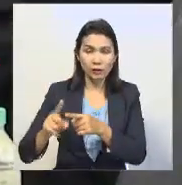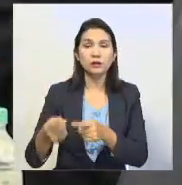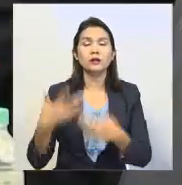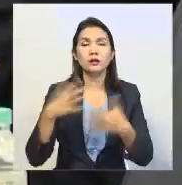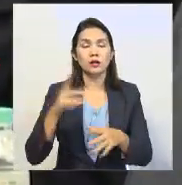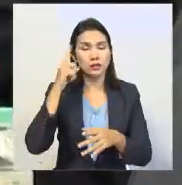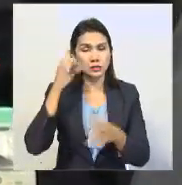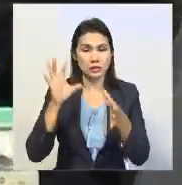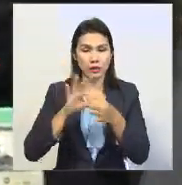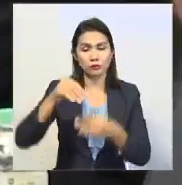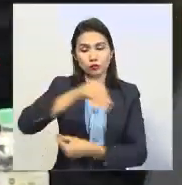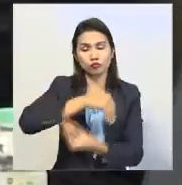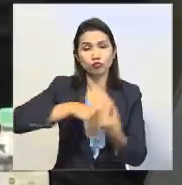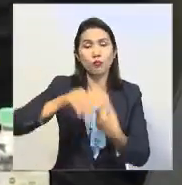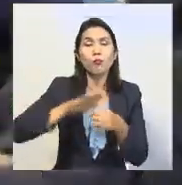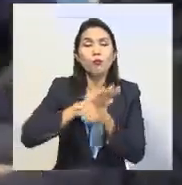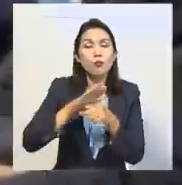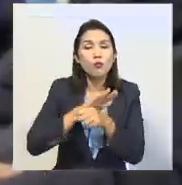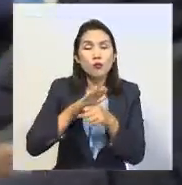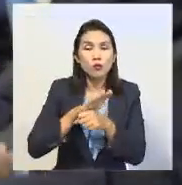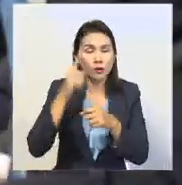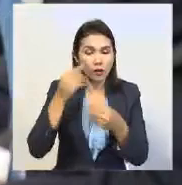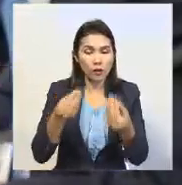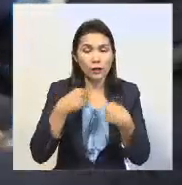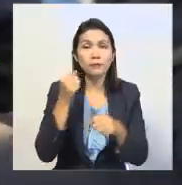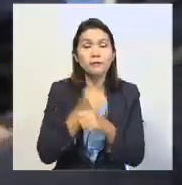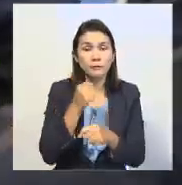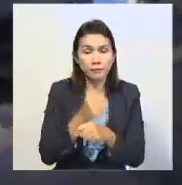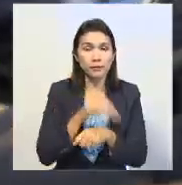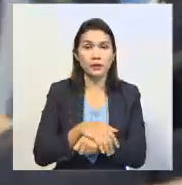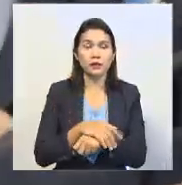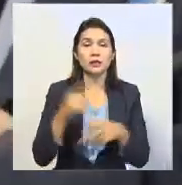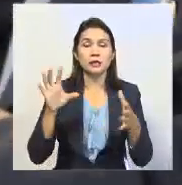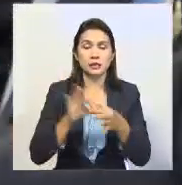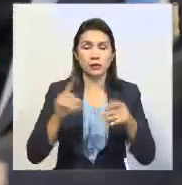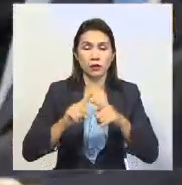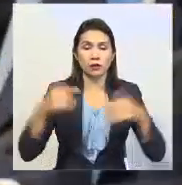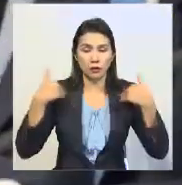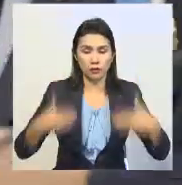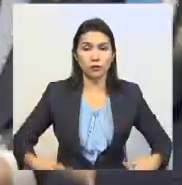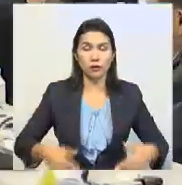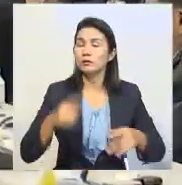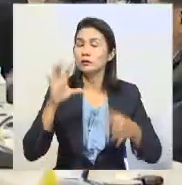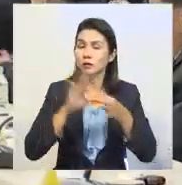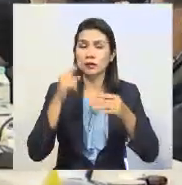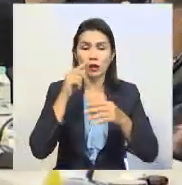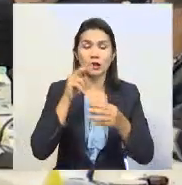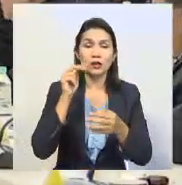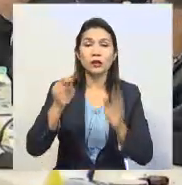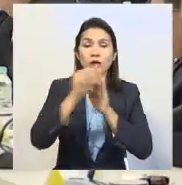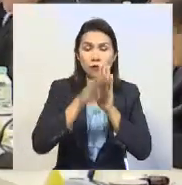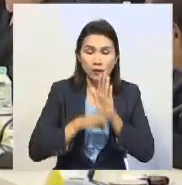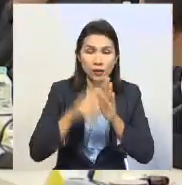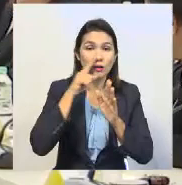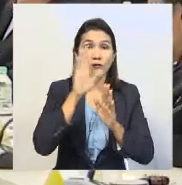ๆน้อมนำหลักปรัชญาเศรษฐกิจพอเพียงเป็นแนวทางในการทำงานการดำเนินการตามนโยบายของรัฐบาลให้มีความสำคั